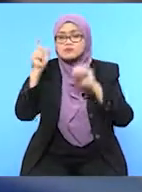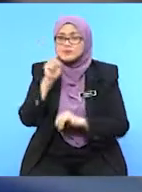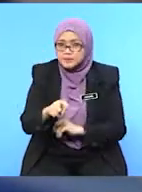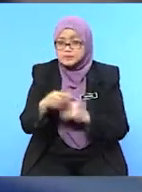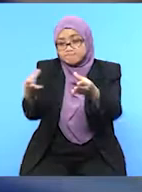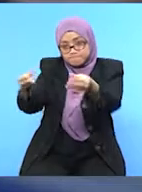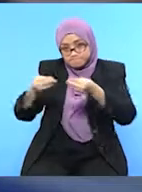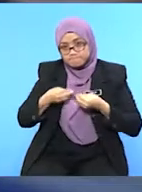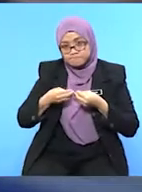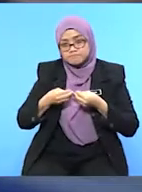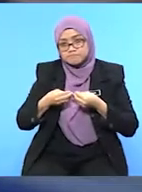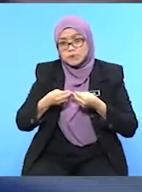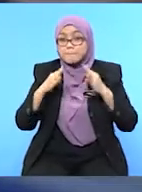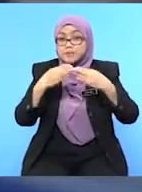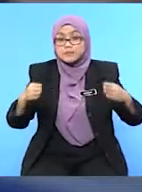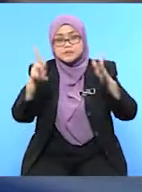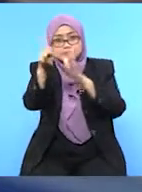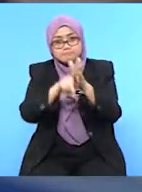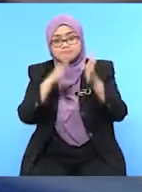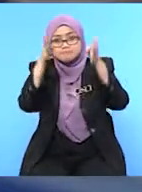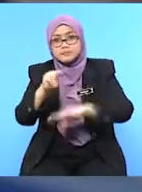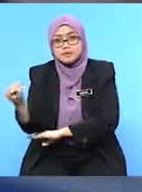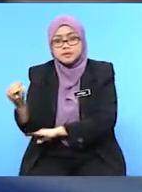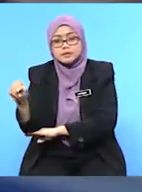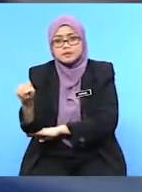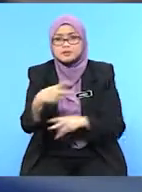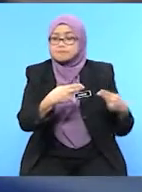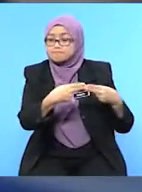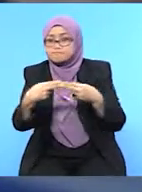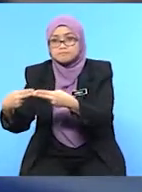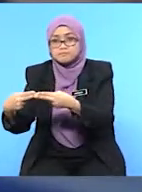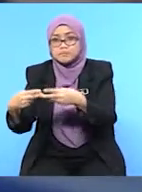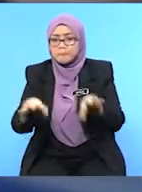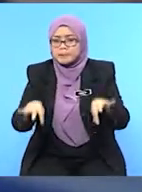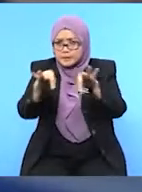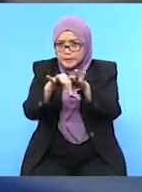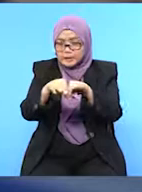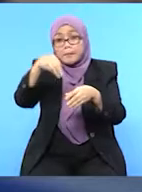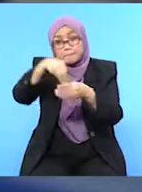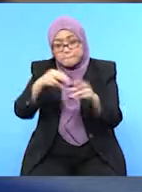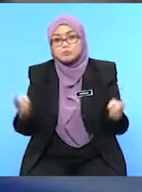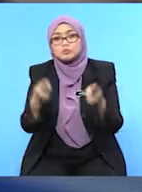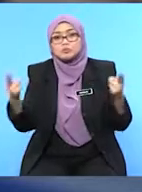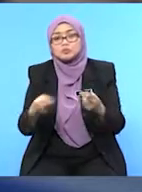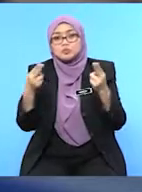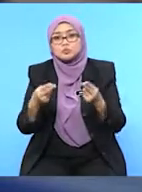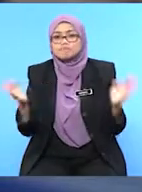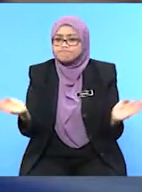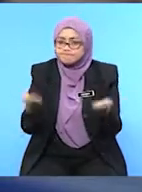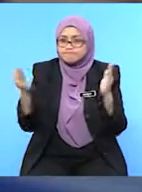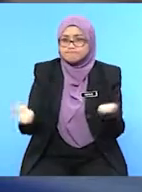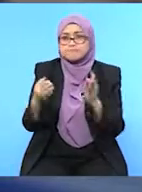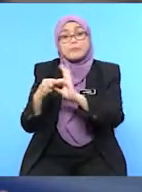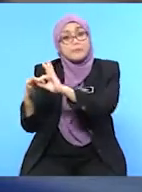bahwa bahasa kebangsaan ini bertindak sebagai tali penghubung terpenting dalam khusyuk memupuk perpaduan Galih